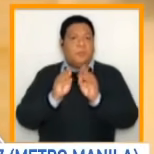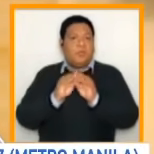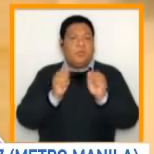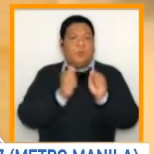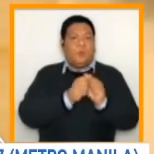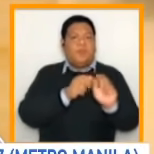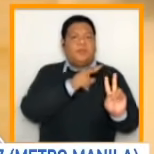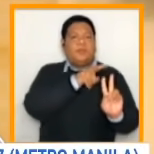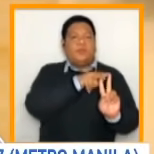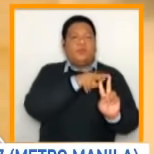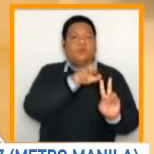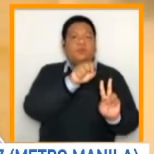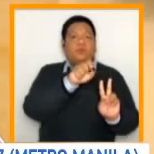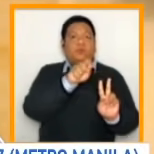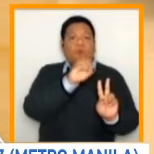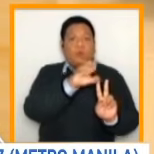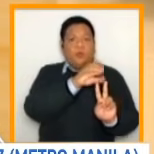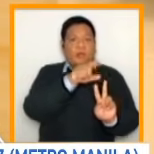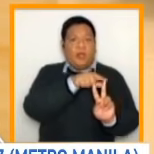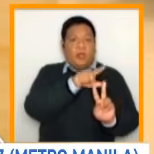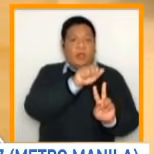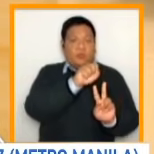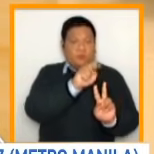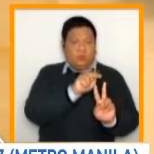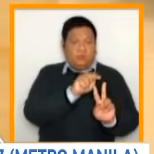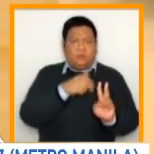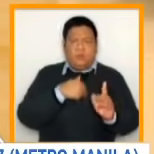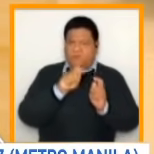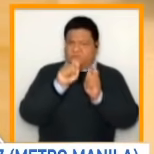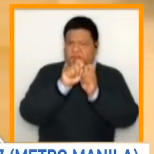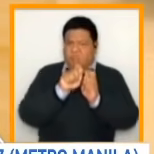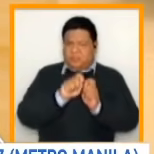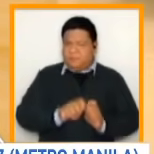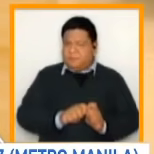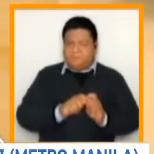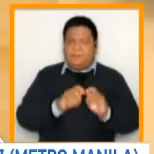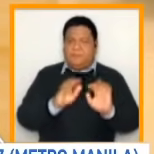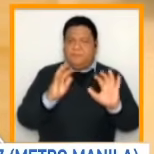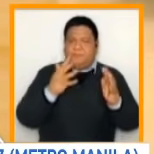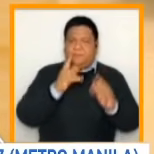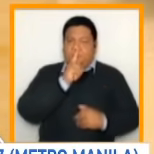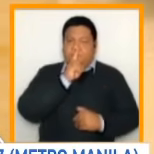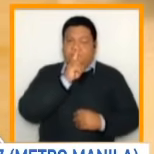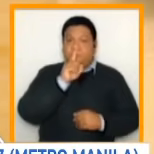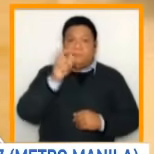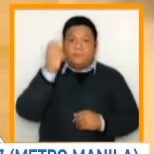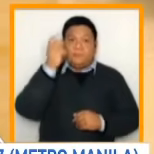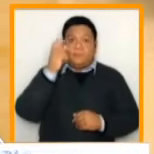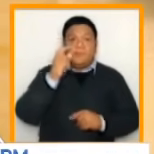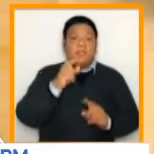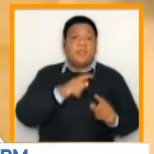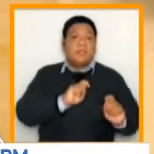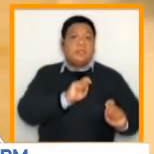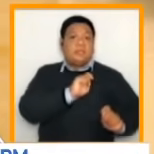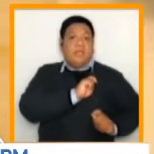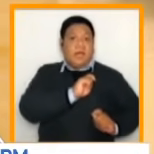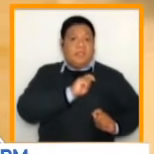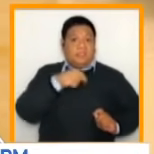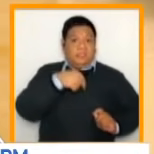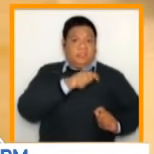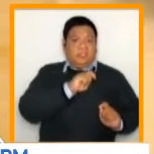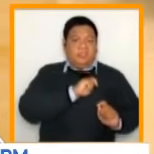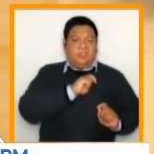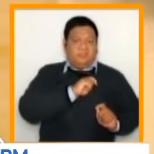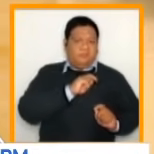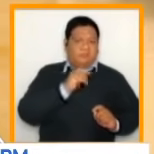election 2022. Walang ibinigay na detalye tungkol sa pulong pero si dating Senador Antonio Trillanes IV may banta at